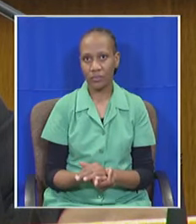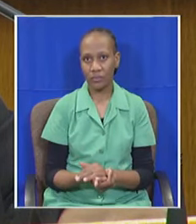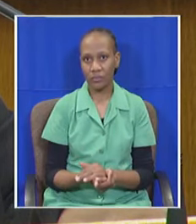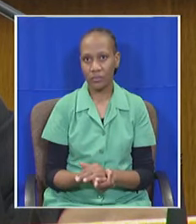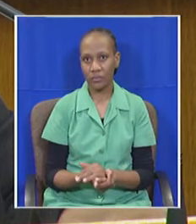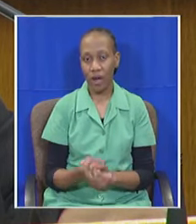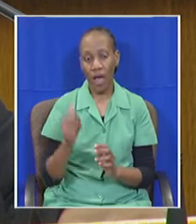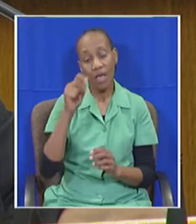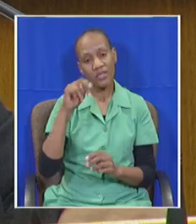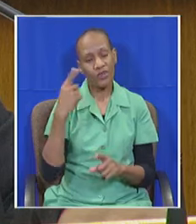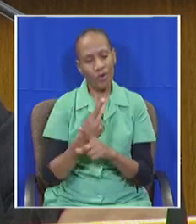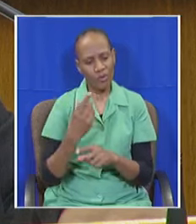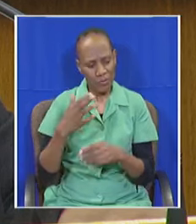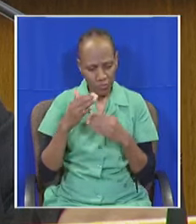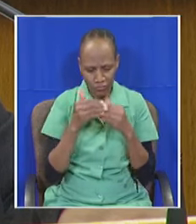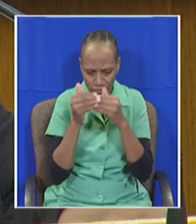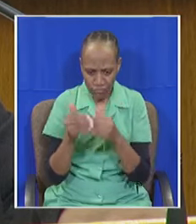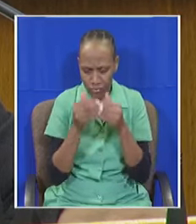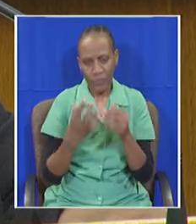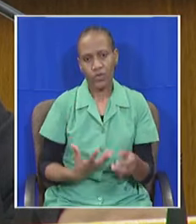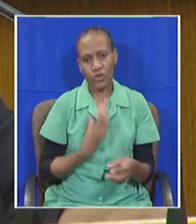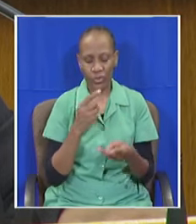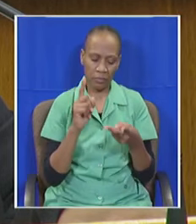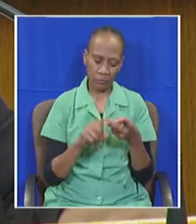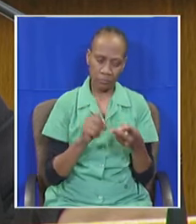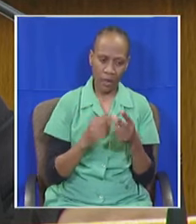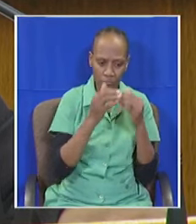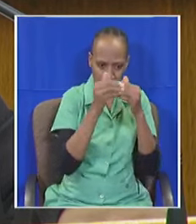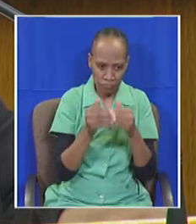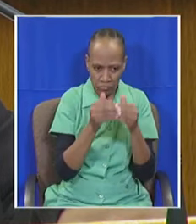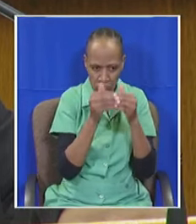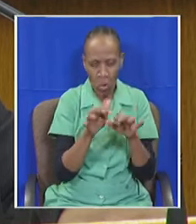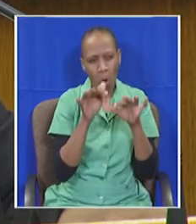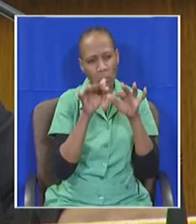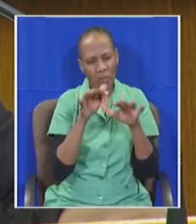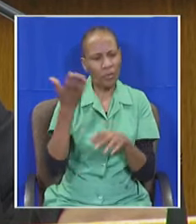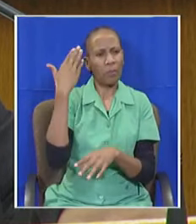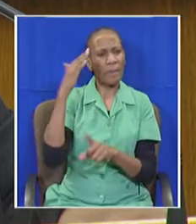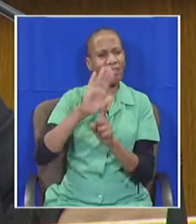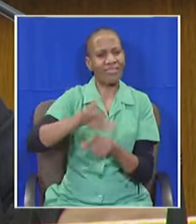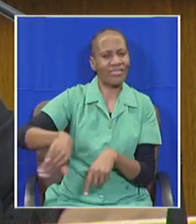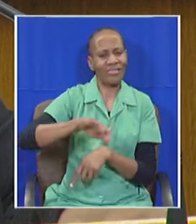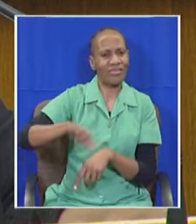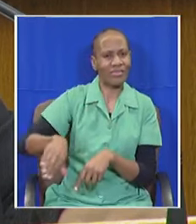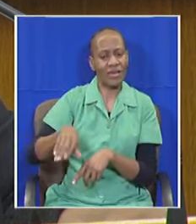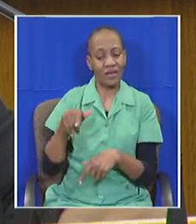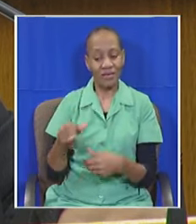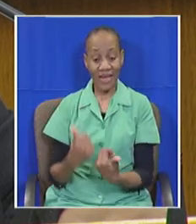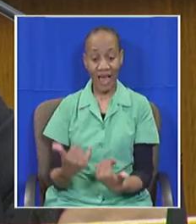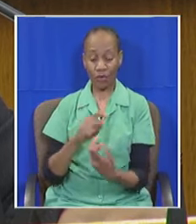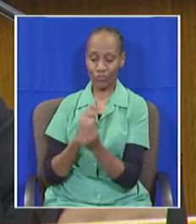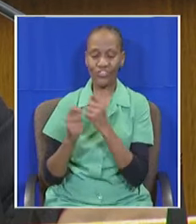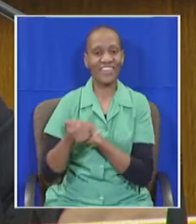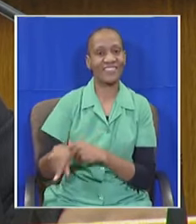die inwoners van agtergeblewe gemeenskappe te verander, omstandighede te verander, en deur